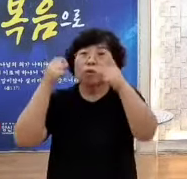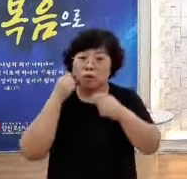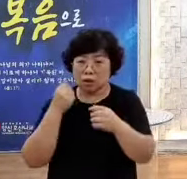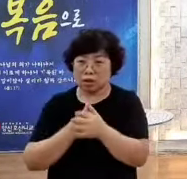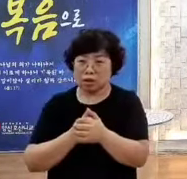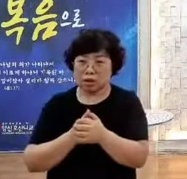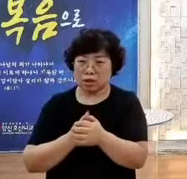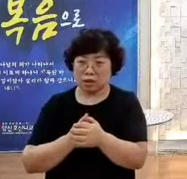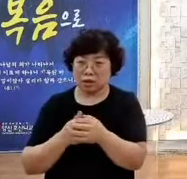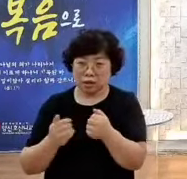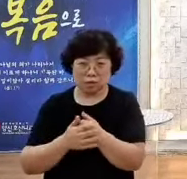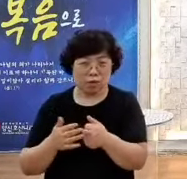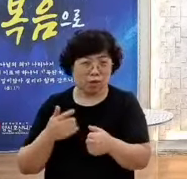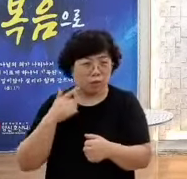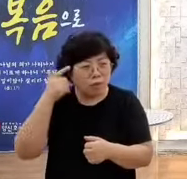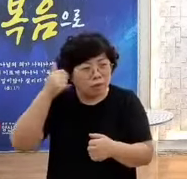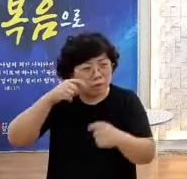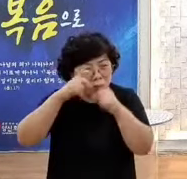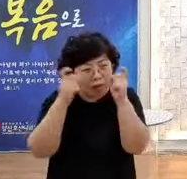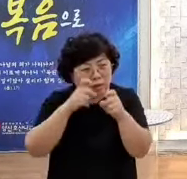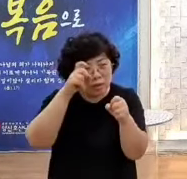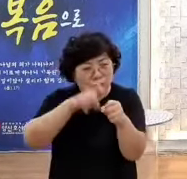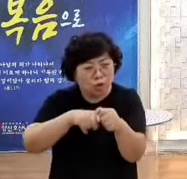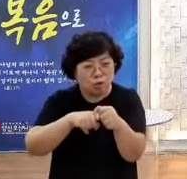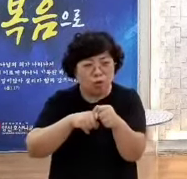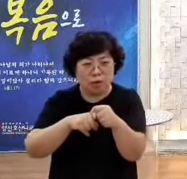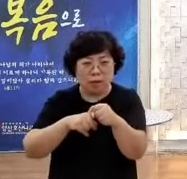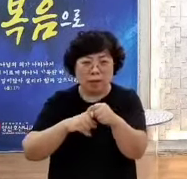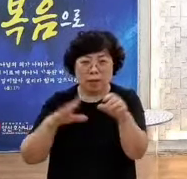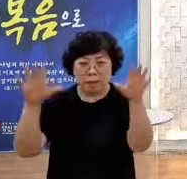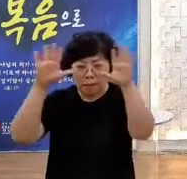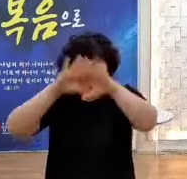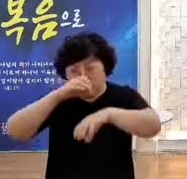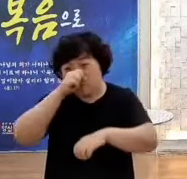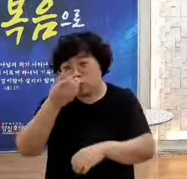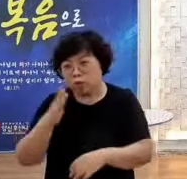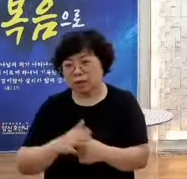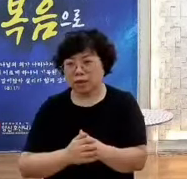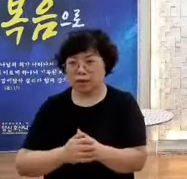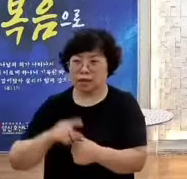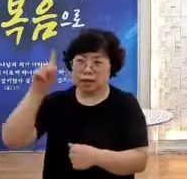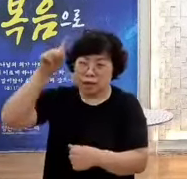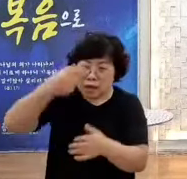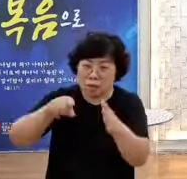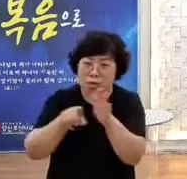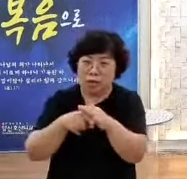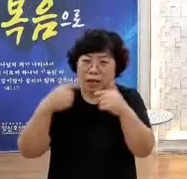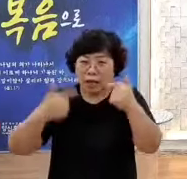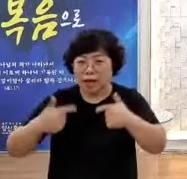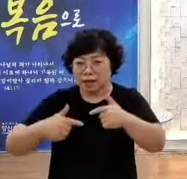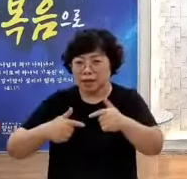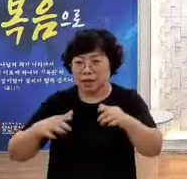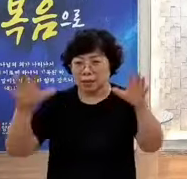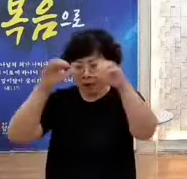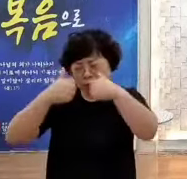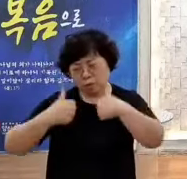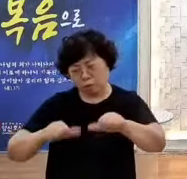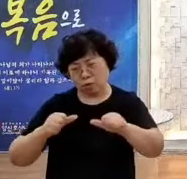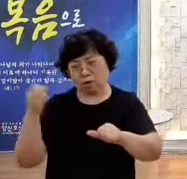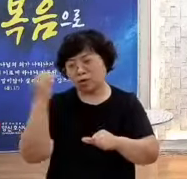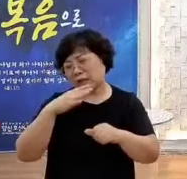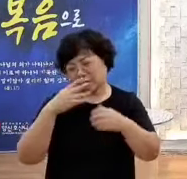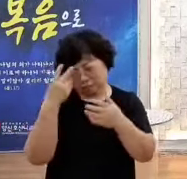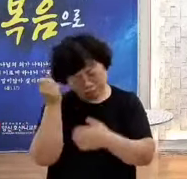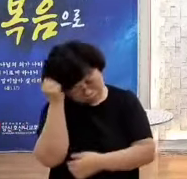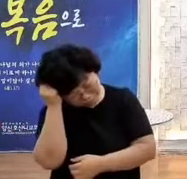밤에 뭐 하라 하면 잘하는데 새벽을 위해서 저는 저녁을 포기하고 자야 돼요. 이게 인생. 근데